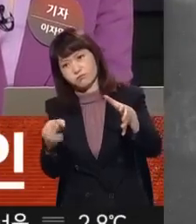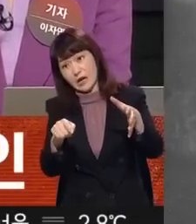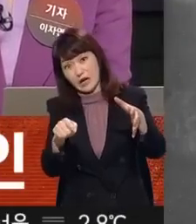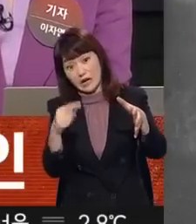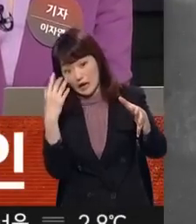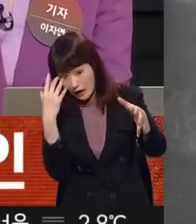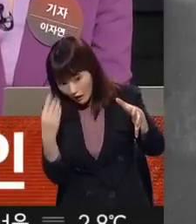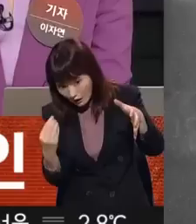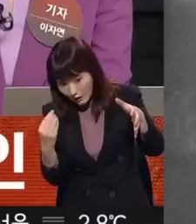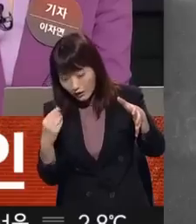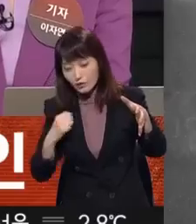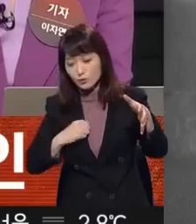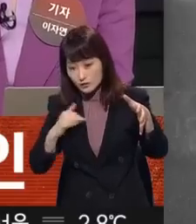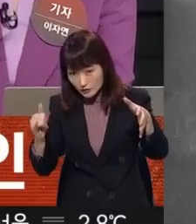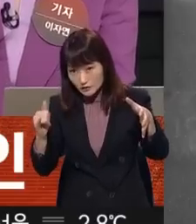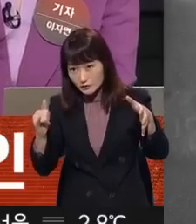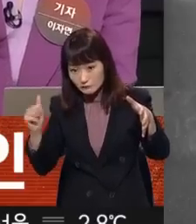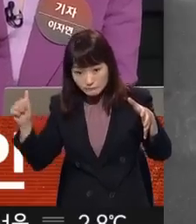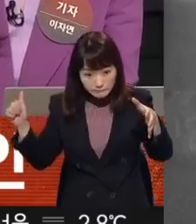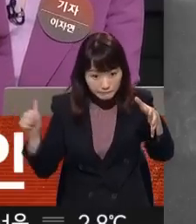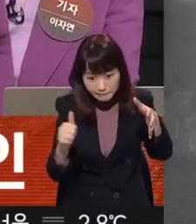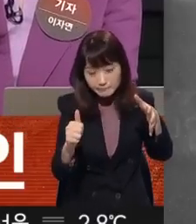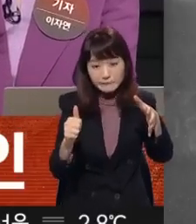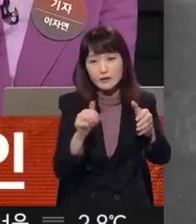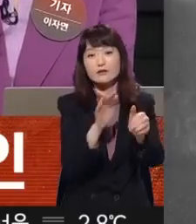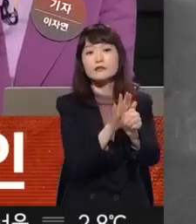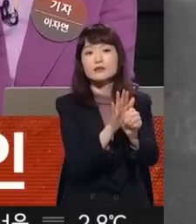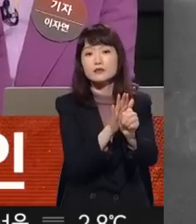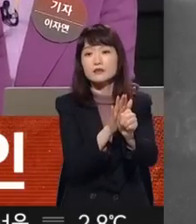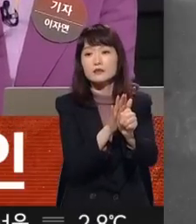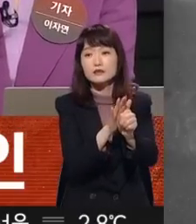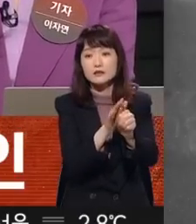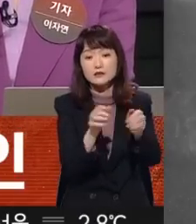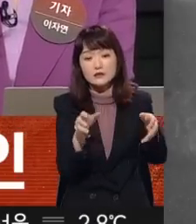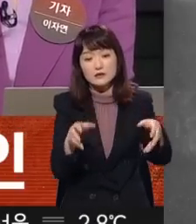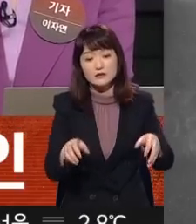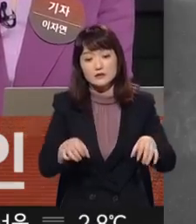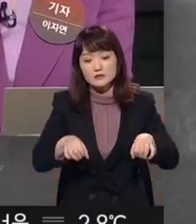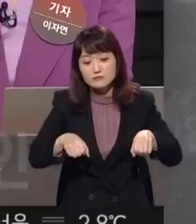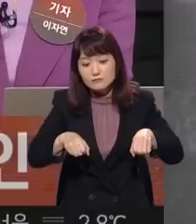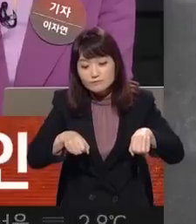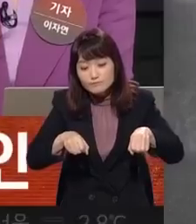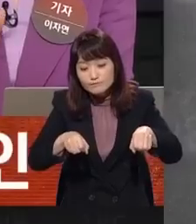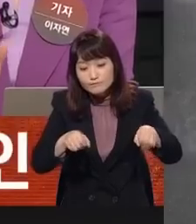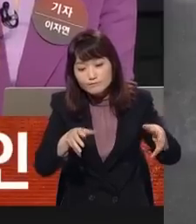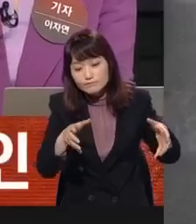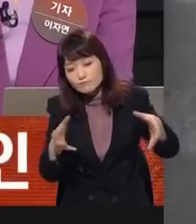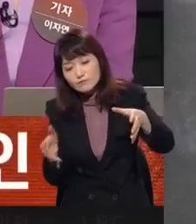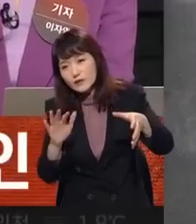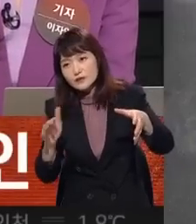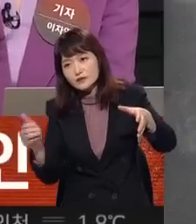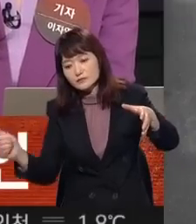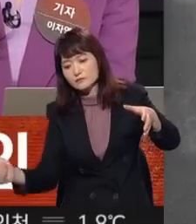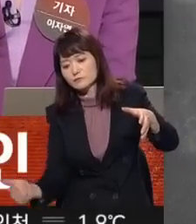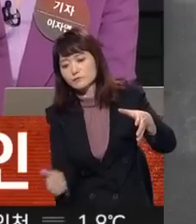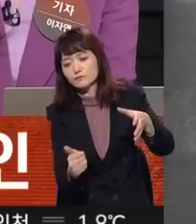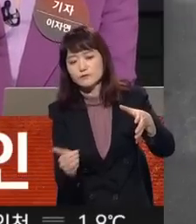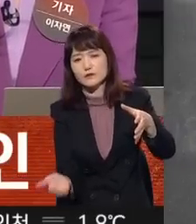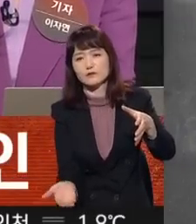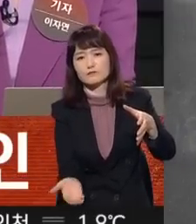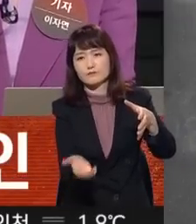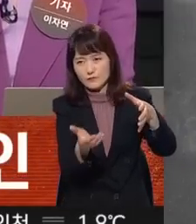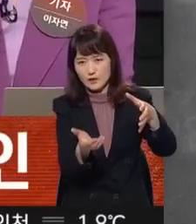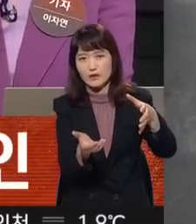때 이걸 지켜보고 있던 길에서 한 군인이 달려왔고요이 폐지가 쌓인 손수레가 쓰러지지 않게 몸으로 저렇게 밑에서부터 들어 올려주는